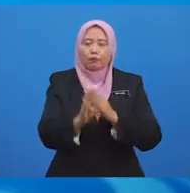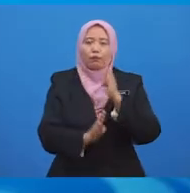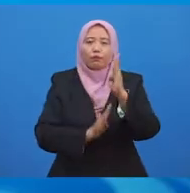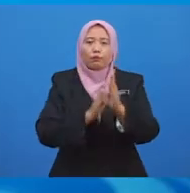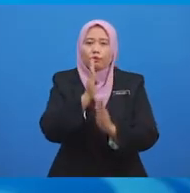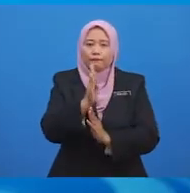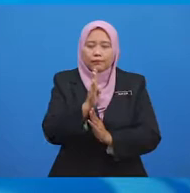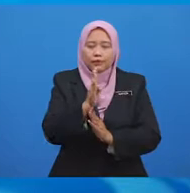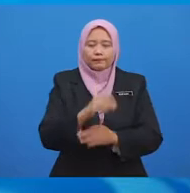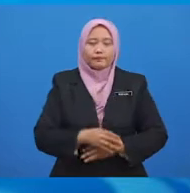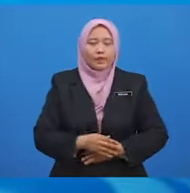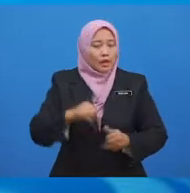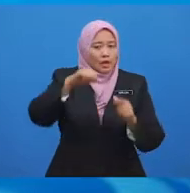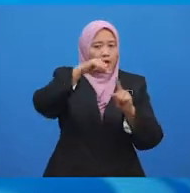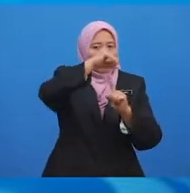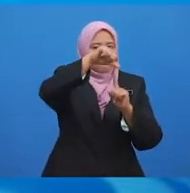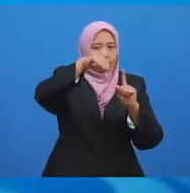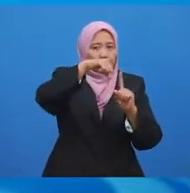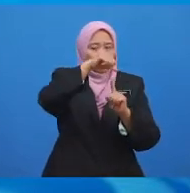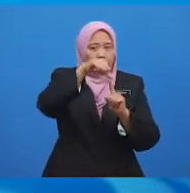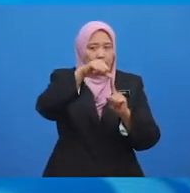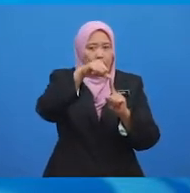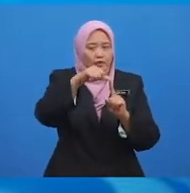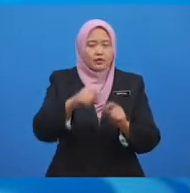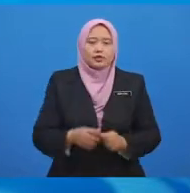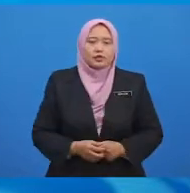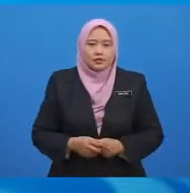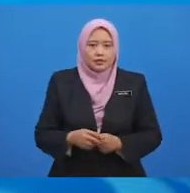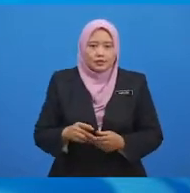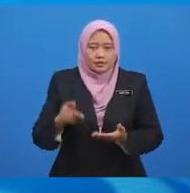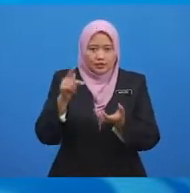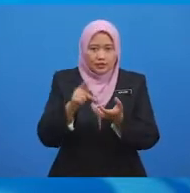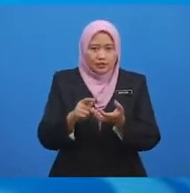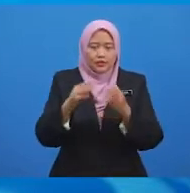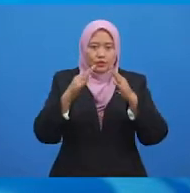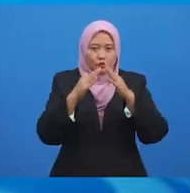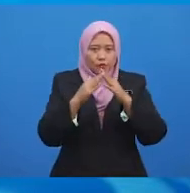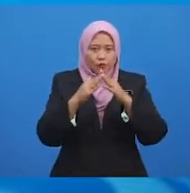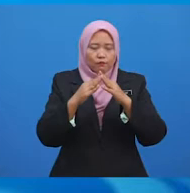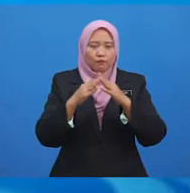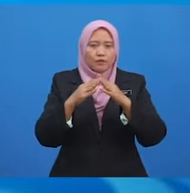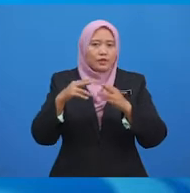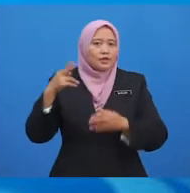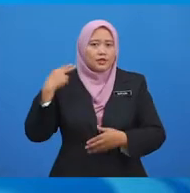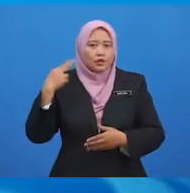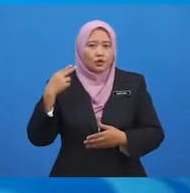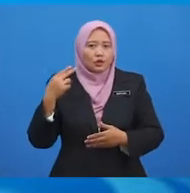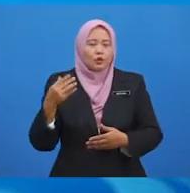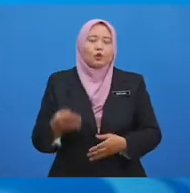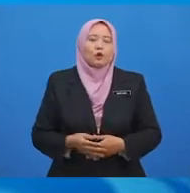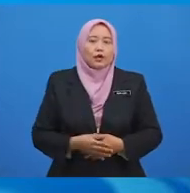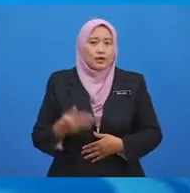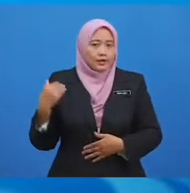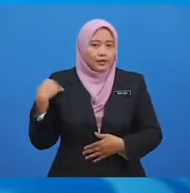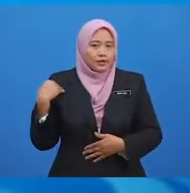Apabila kesan rumah hijau berlaku, suhu bumi akan meningkat